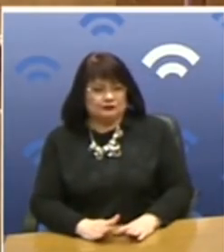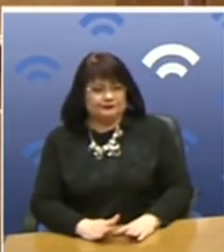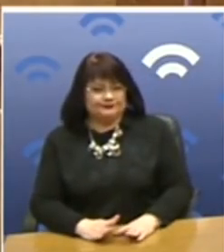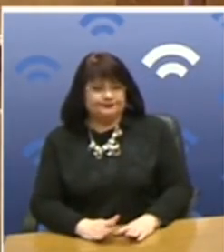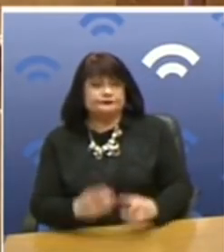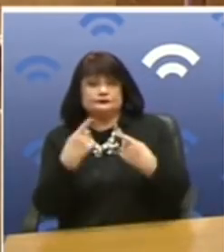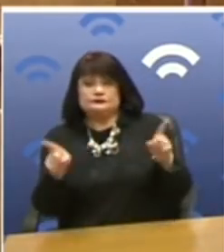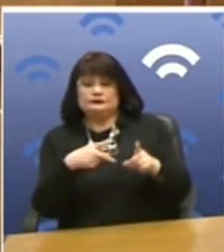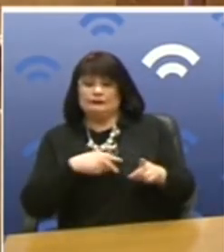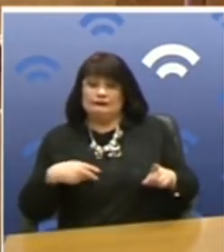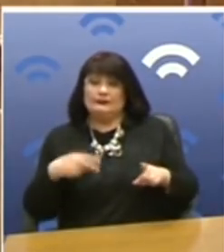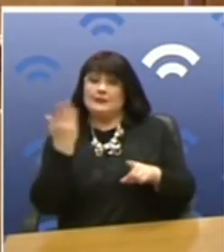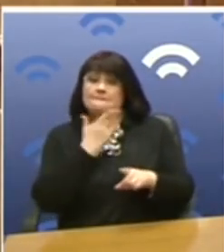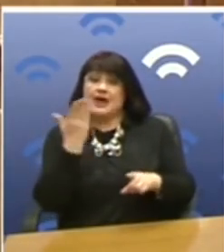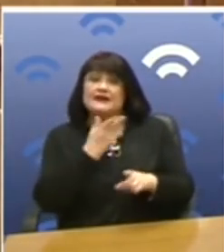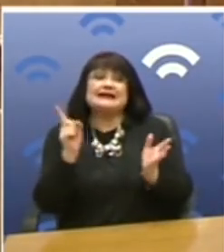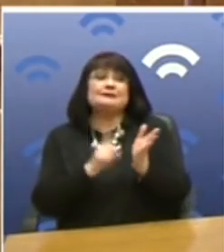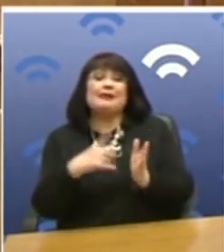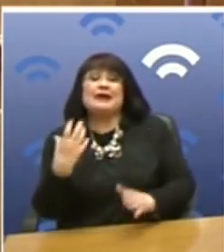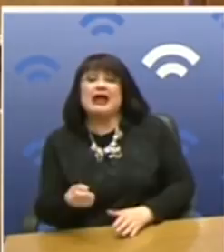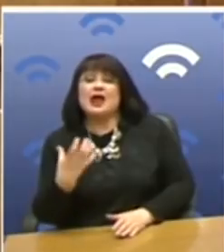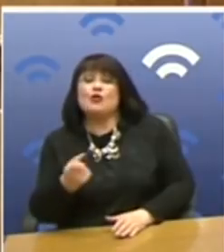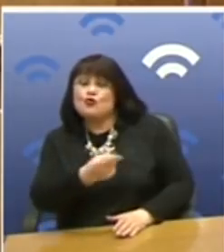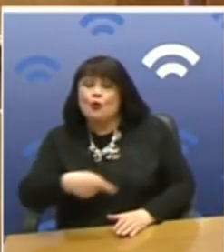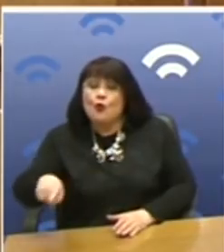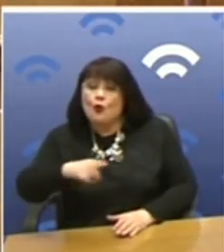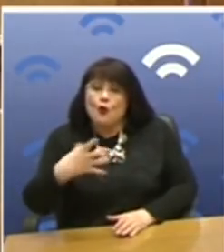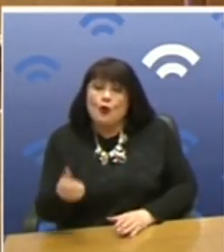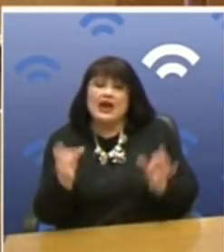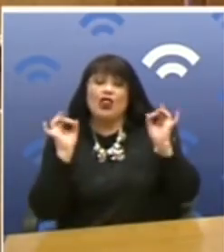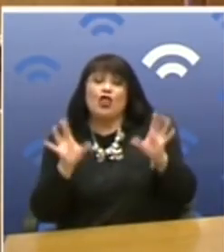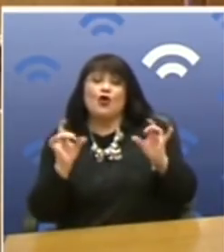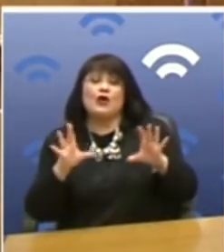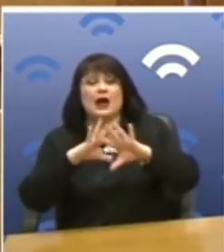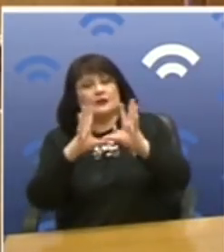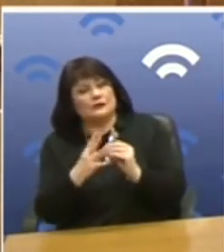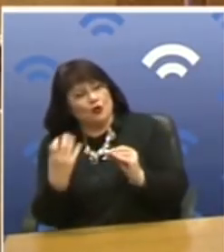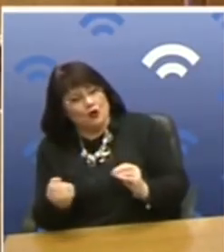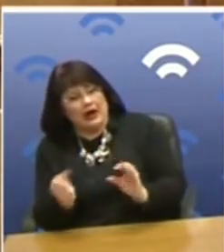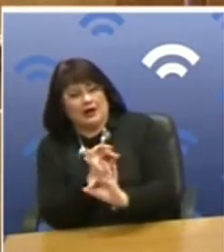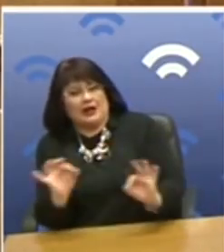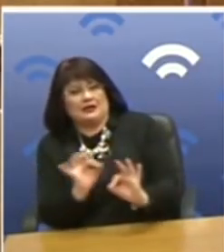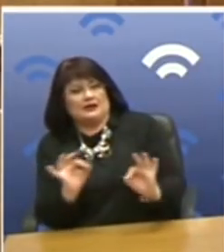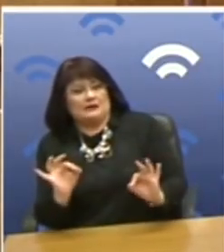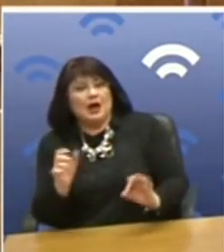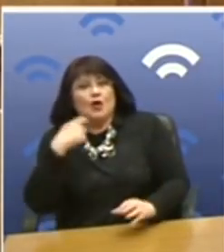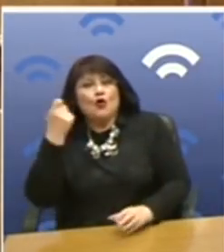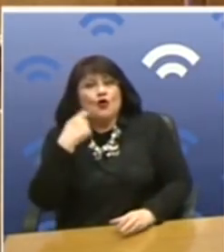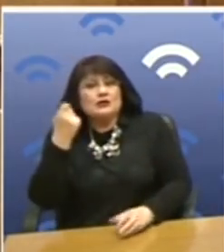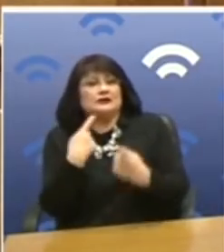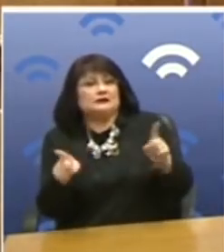μαθητές πρέπει να προμηθευτούν όλοι και όλες δωρεάν. Δικαιολογημένα λοιπόν γονείς,